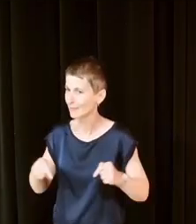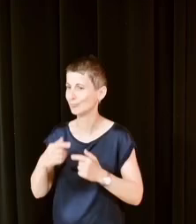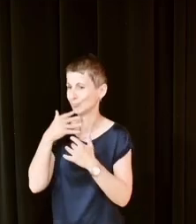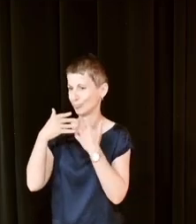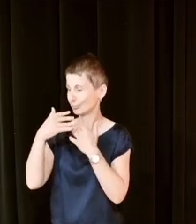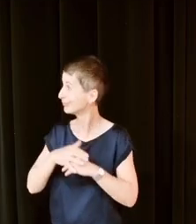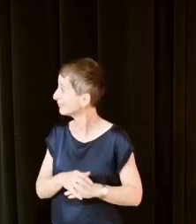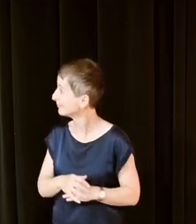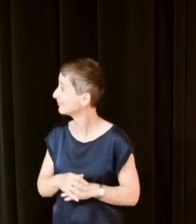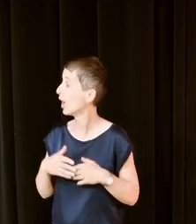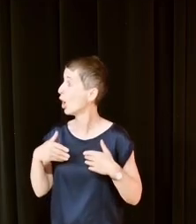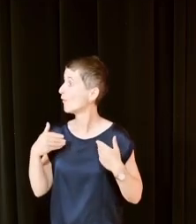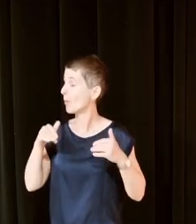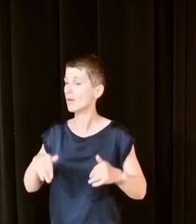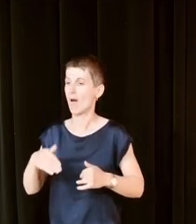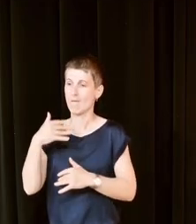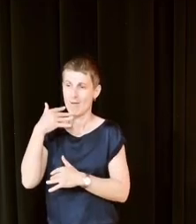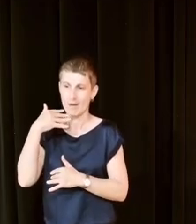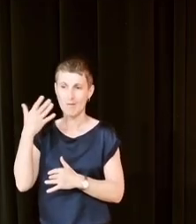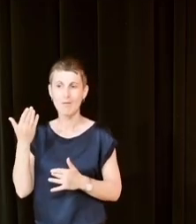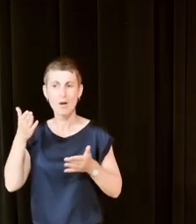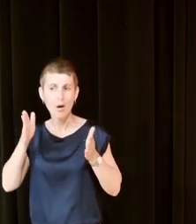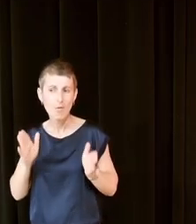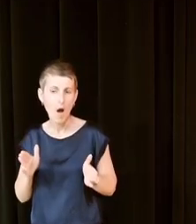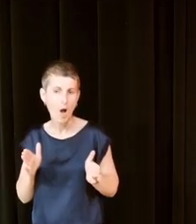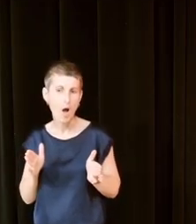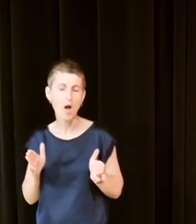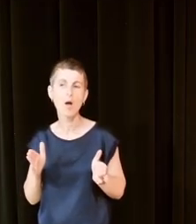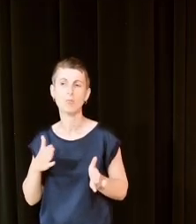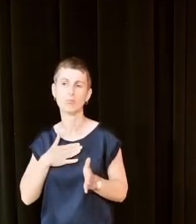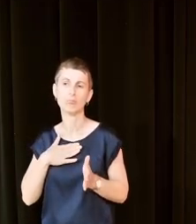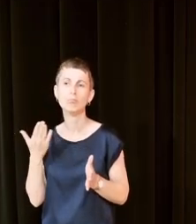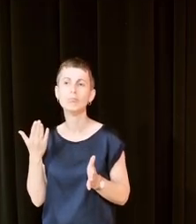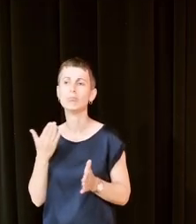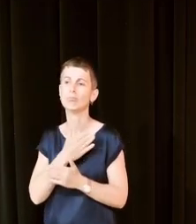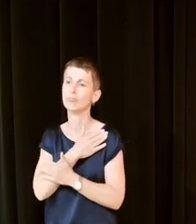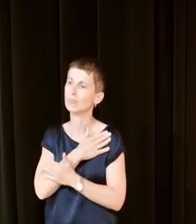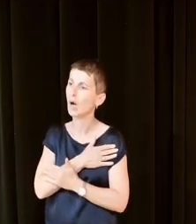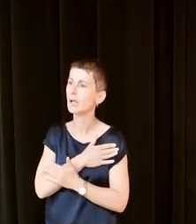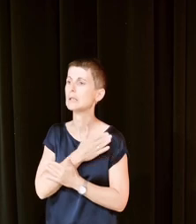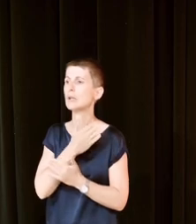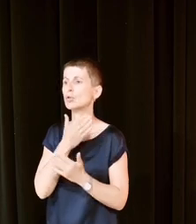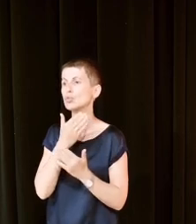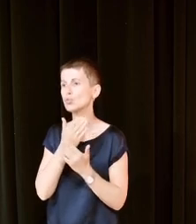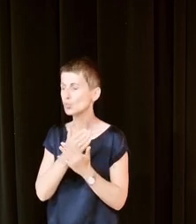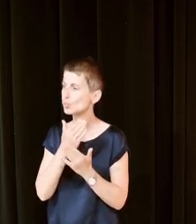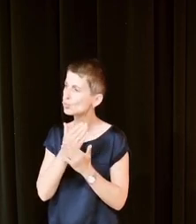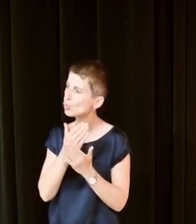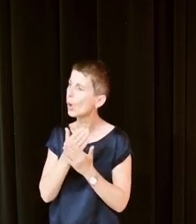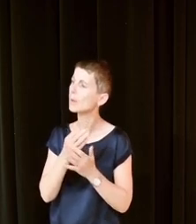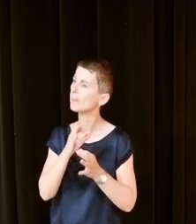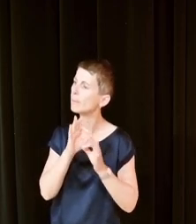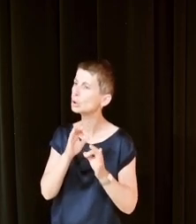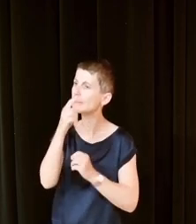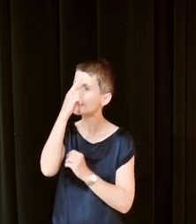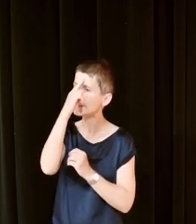mich sehr, hier vor Ihnen sprechen zu dürfen, aus einem Fach kommend, was zwar einerseits, glaube ich, mittlerweile durchaus in einem gewissen